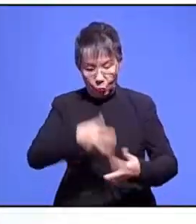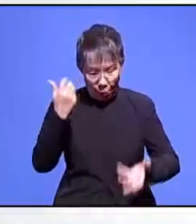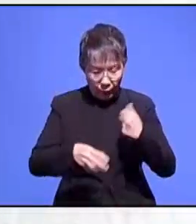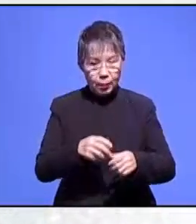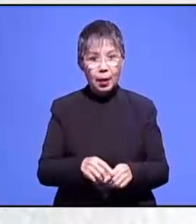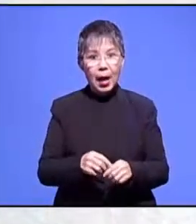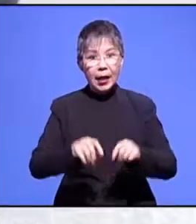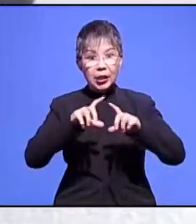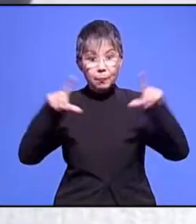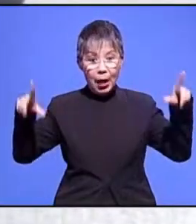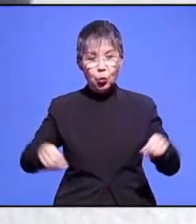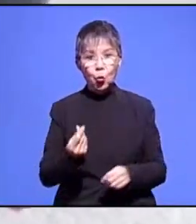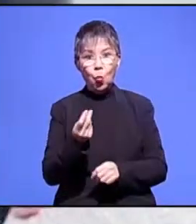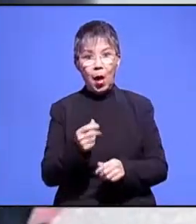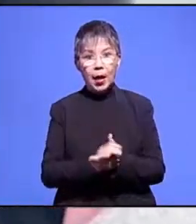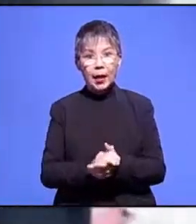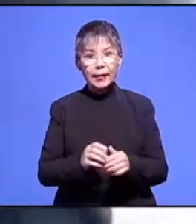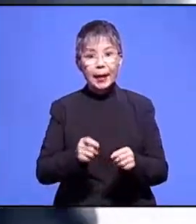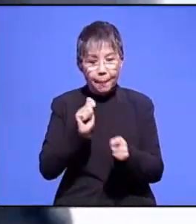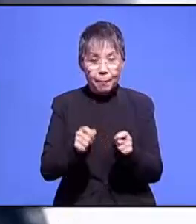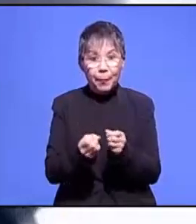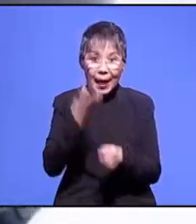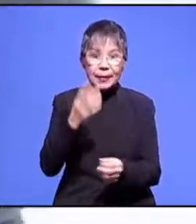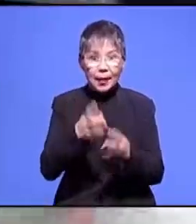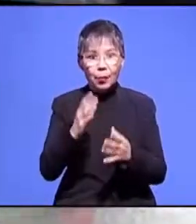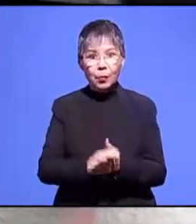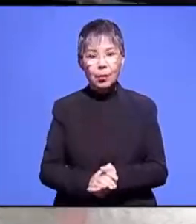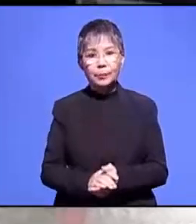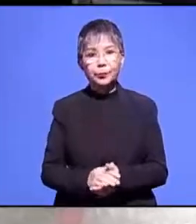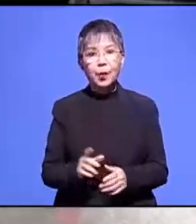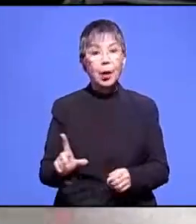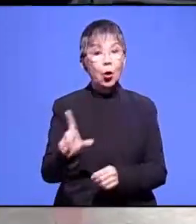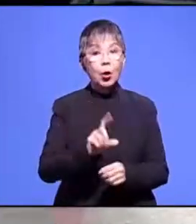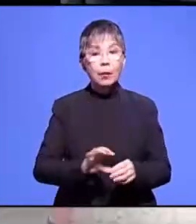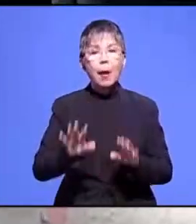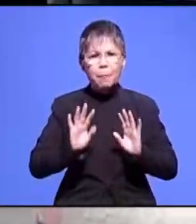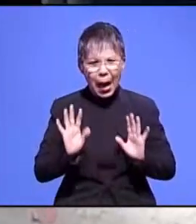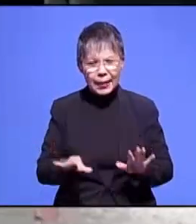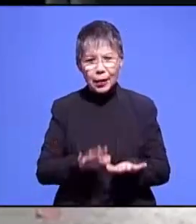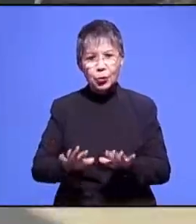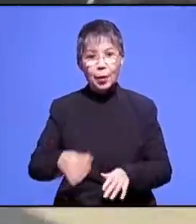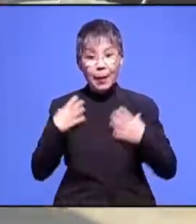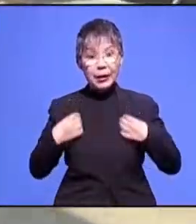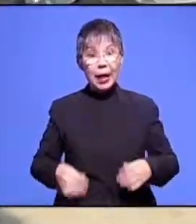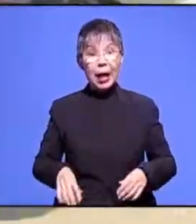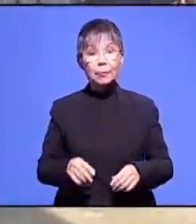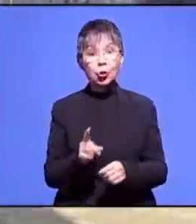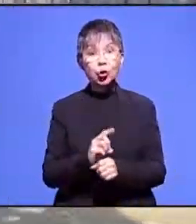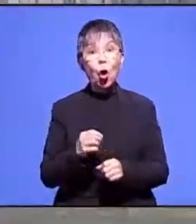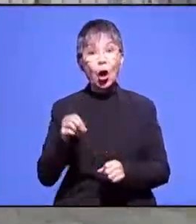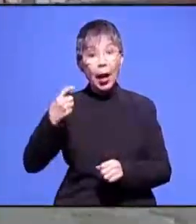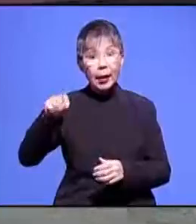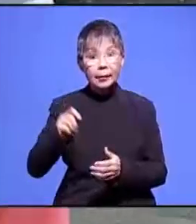menyita spanduk uang tunai hingga petasan di lokasi terpisah belasan pelajar berseragam sekolah terjaring